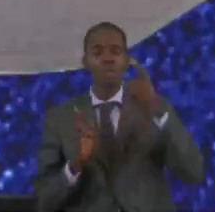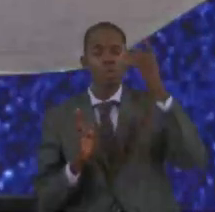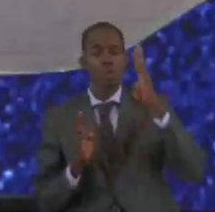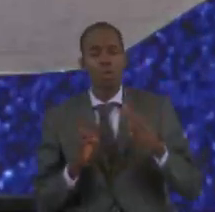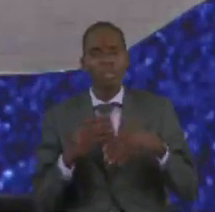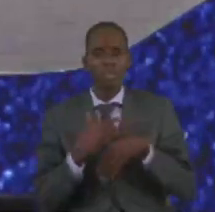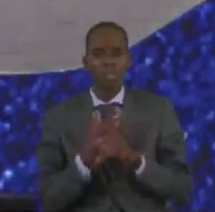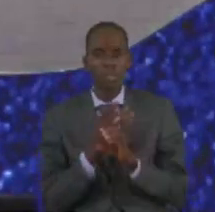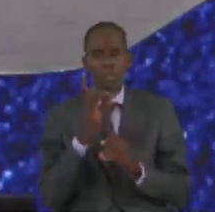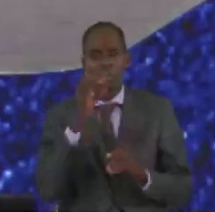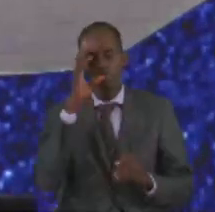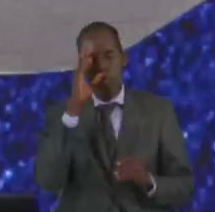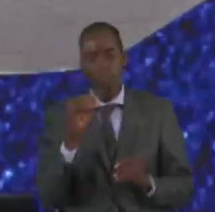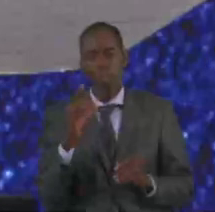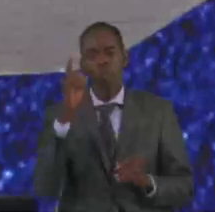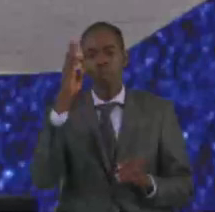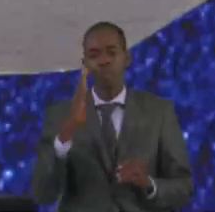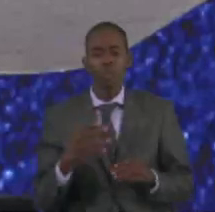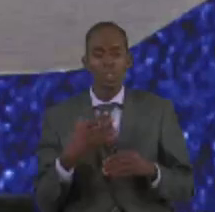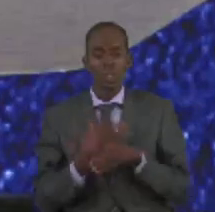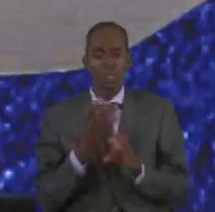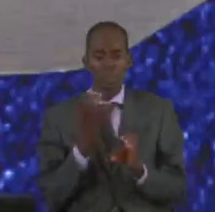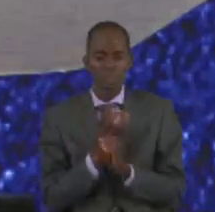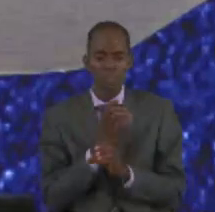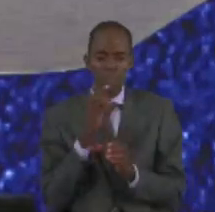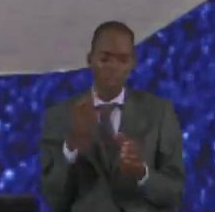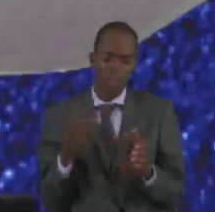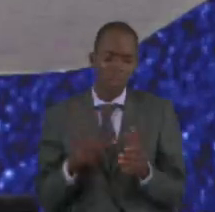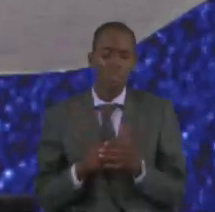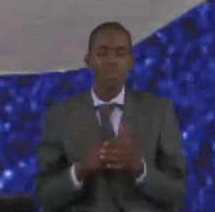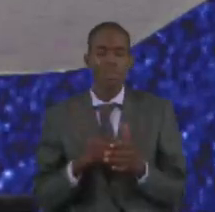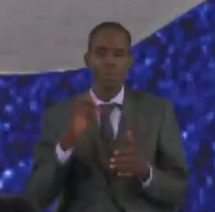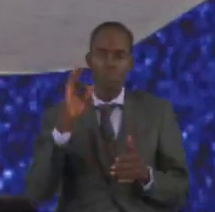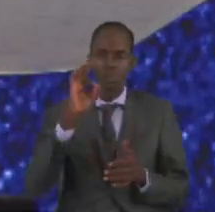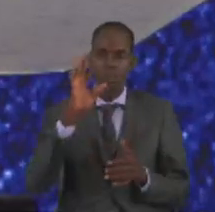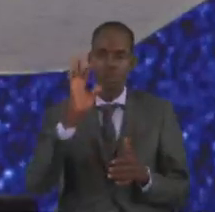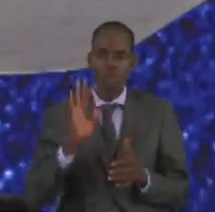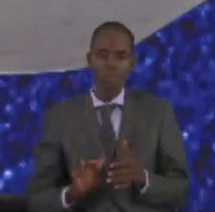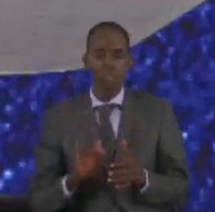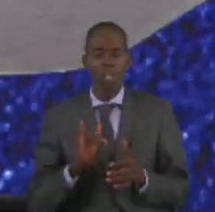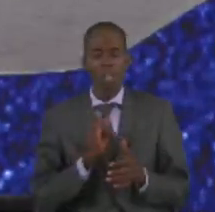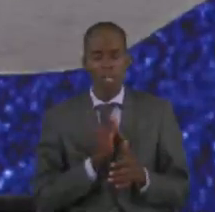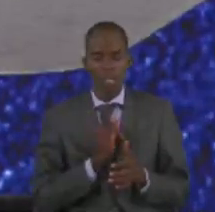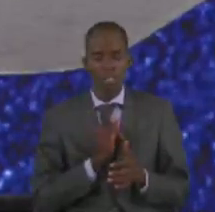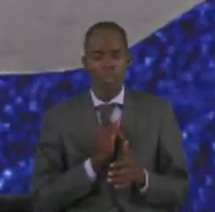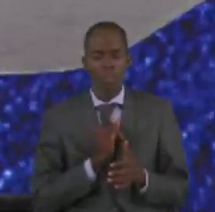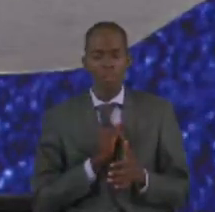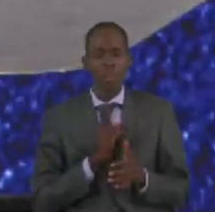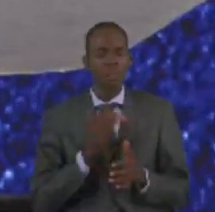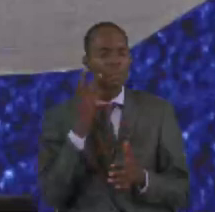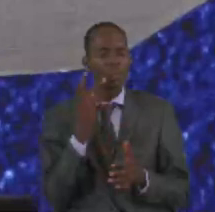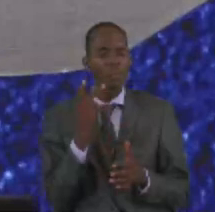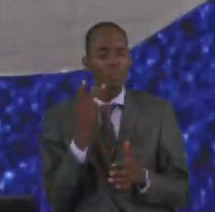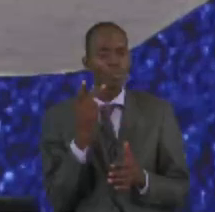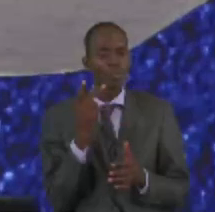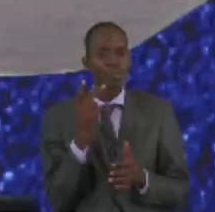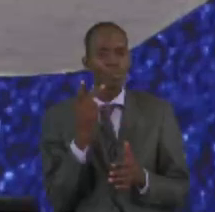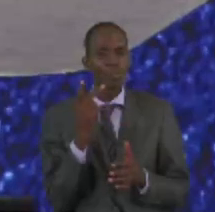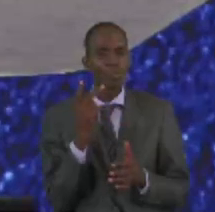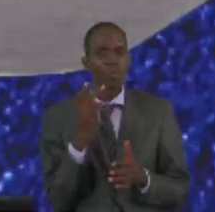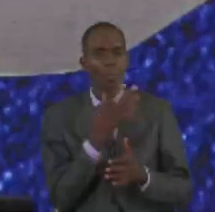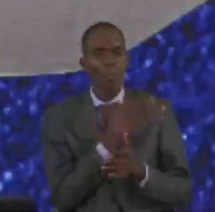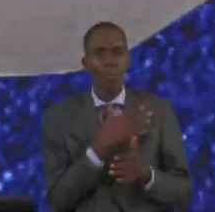Dieu a créé l'homme. Dieu fait un homme d'un ministre. Dieu a créé le ministre. Dieu a créé les hommes.